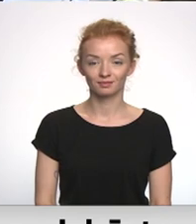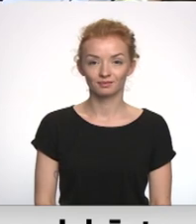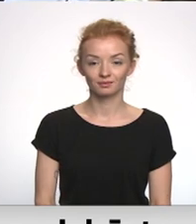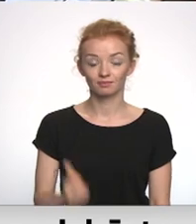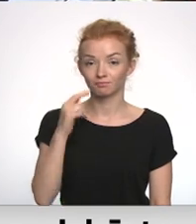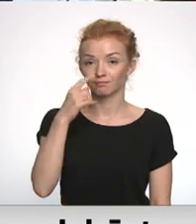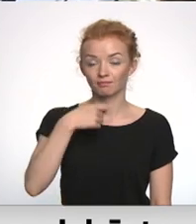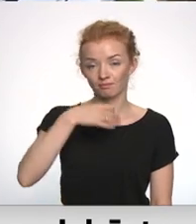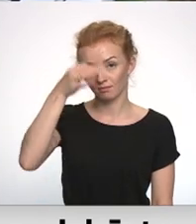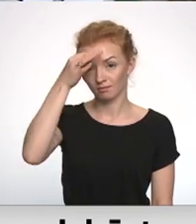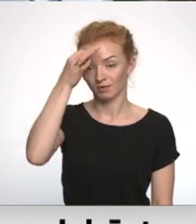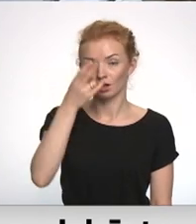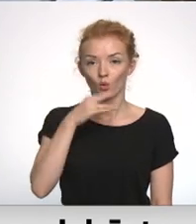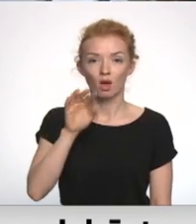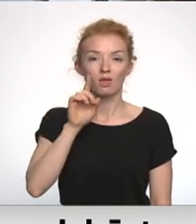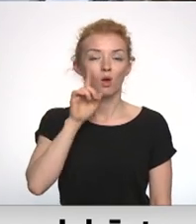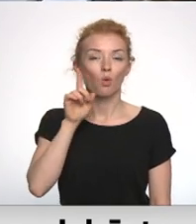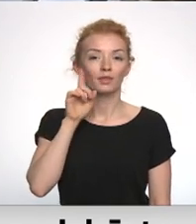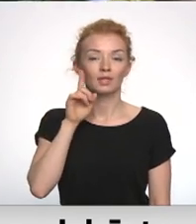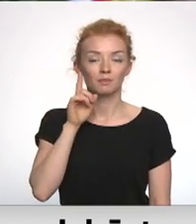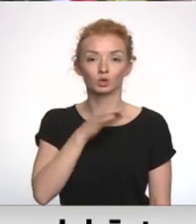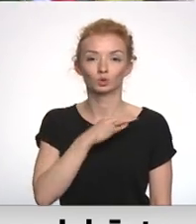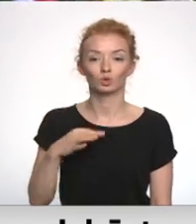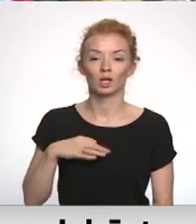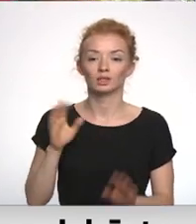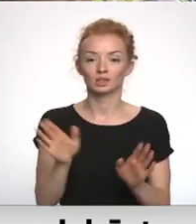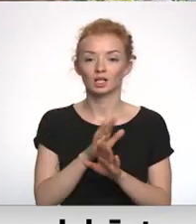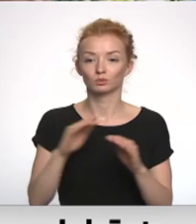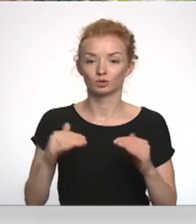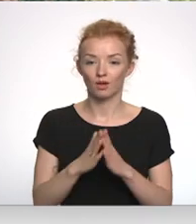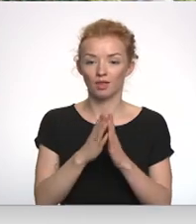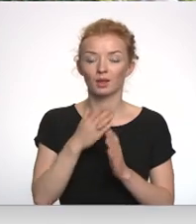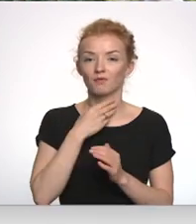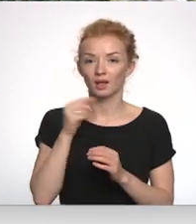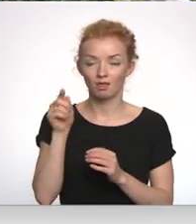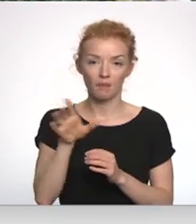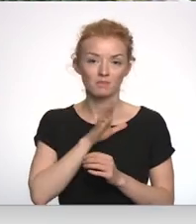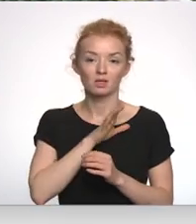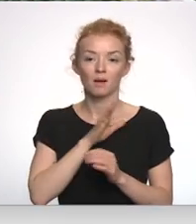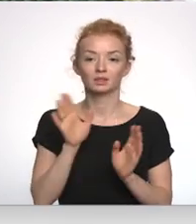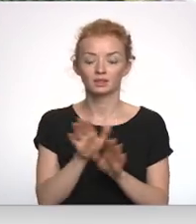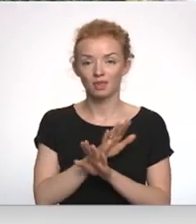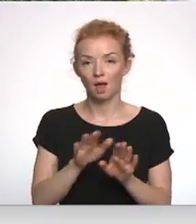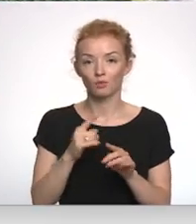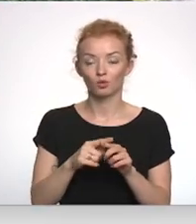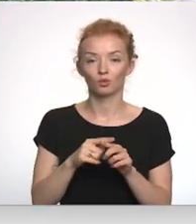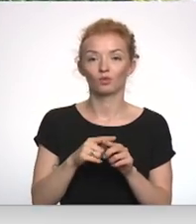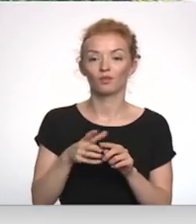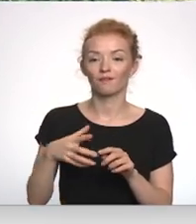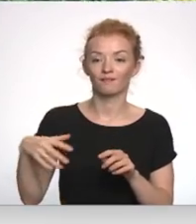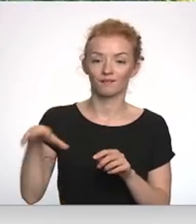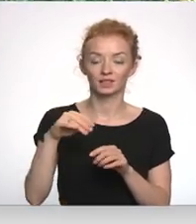No jaunības, no studenta dziesmu svētkiem Viļņā, kad bijām un dziedājām. Un tad viņi visi